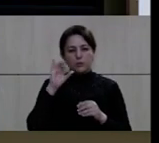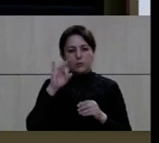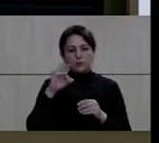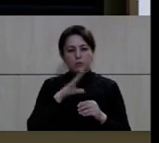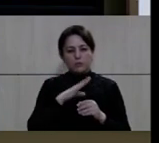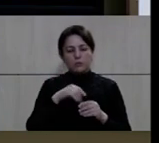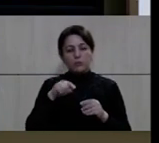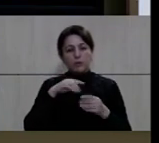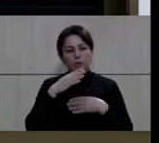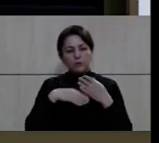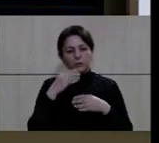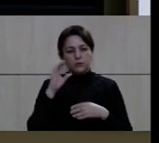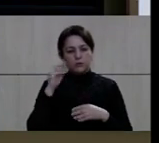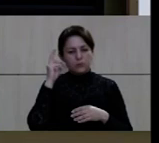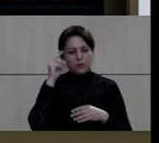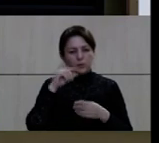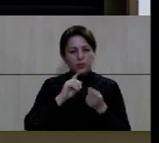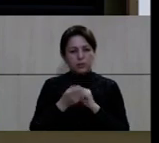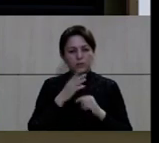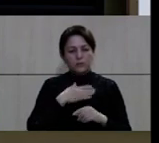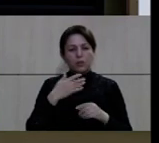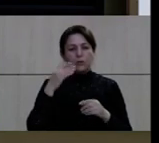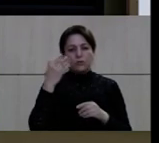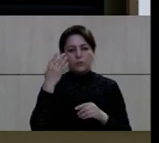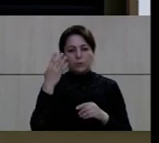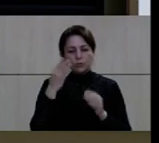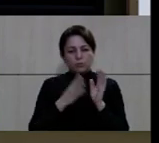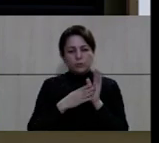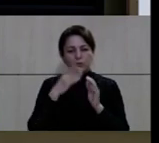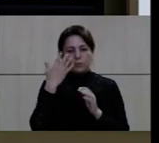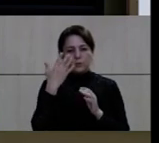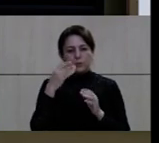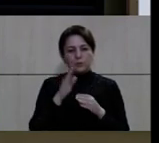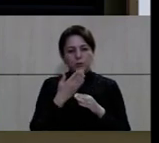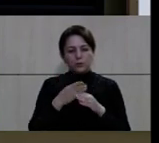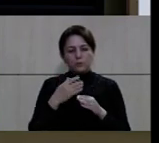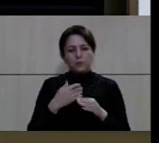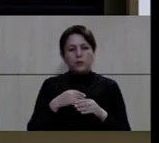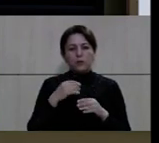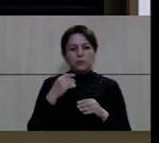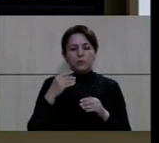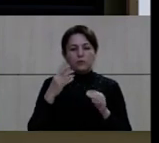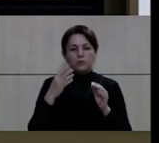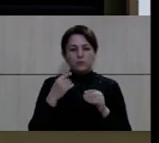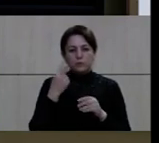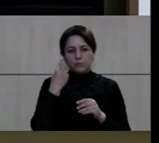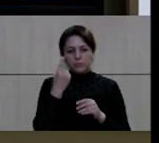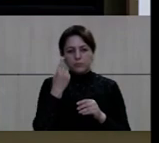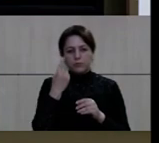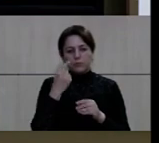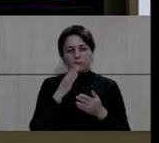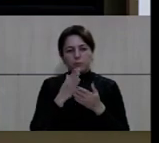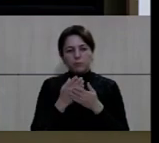aralash songa aylantiramiz. Buning uchun 9 ni 5 ga bo'lamiz. 9 ning ichida 5 talikdan 1 bor. Qoldiq esa